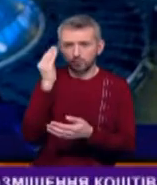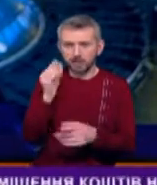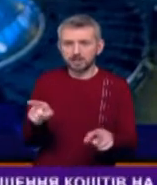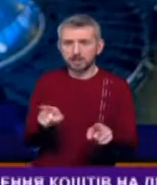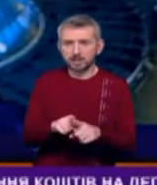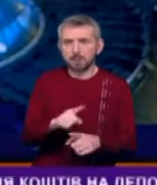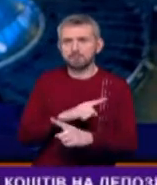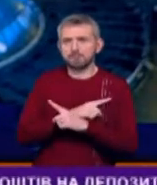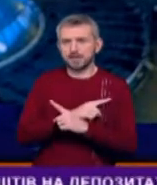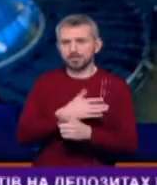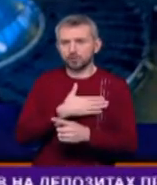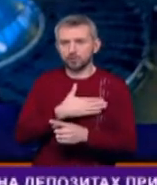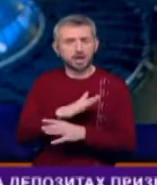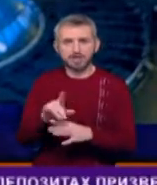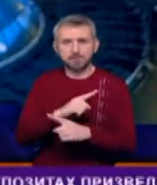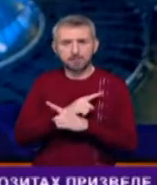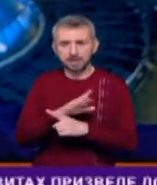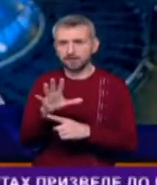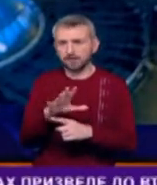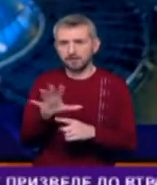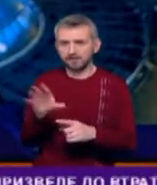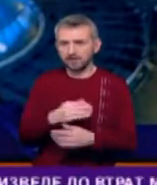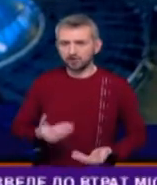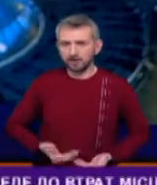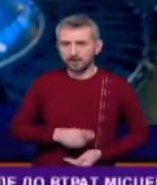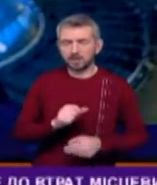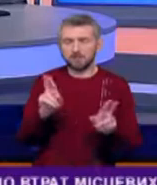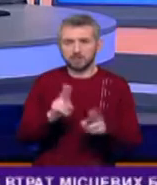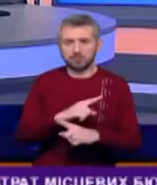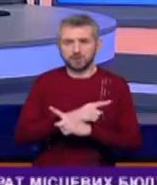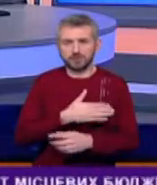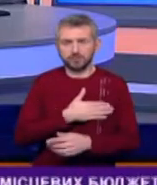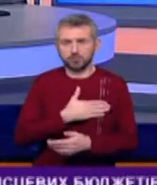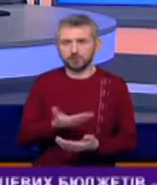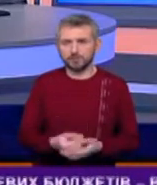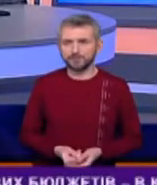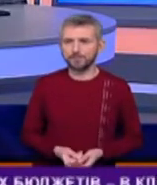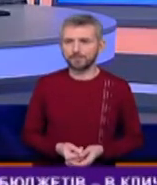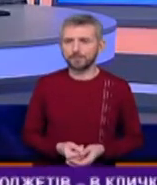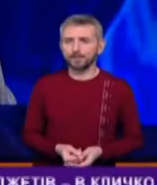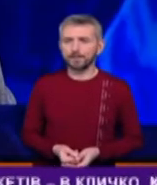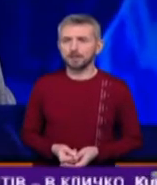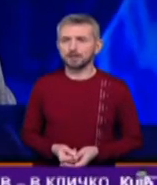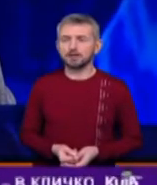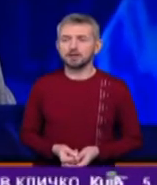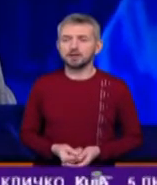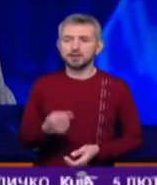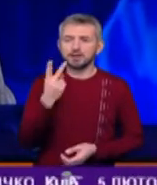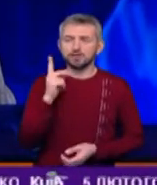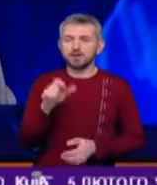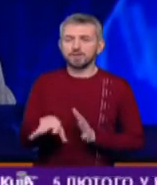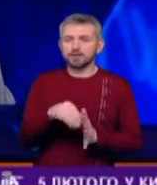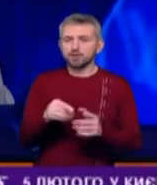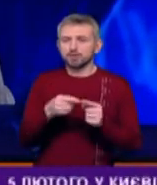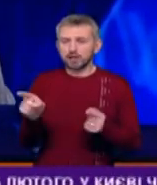от мертві, ну, вони не мертві, слава Богу, всі живі, але за принципом мертві душі. Завжди за виборчим